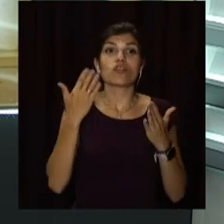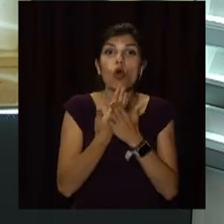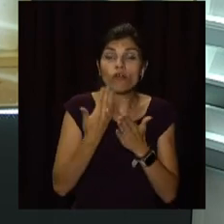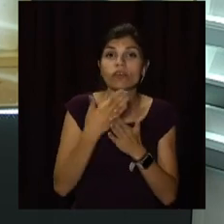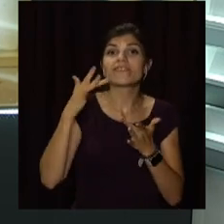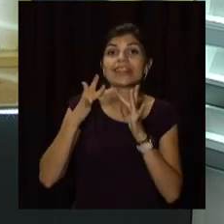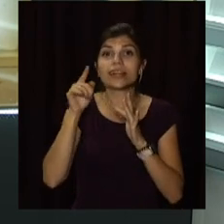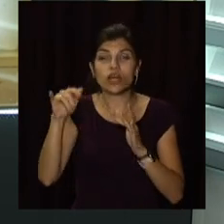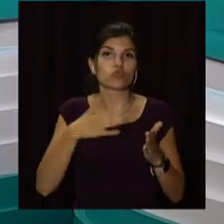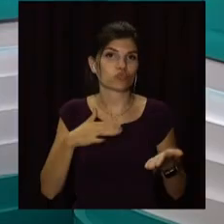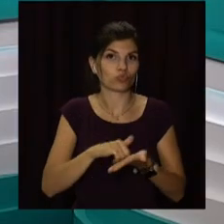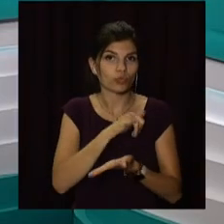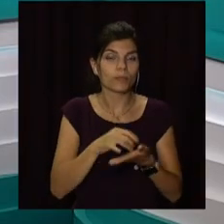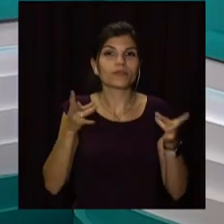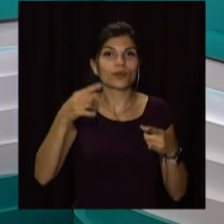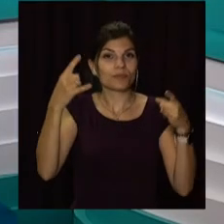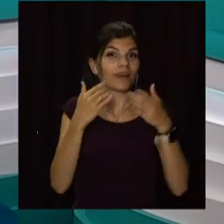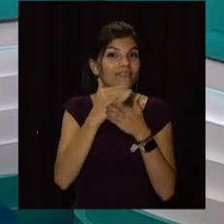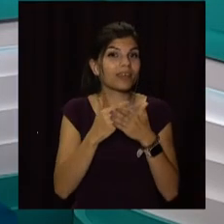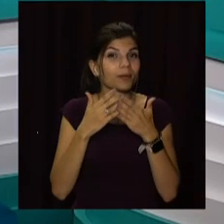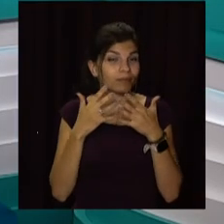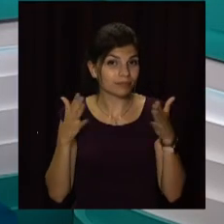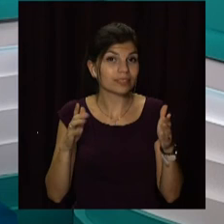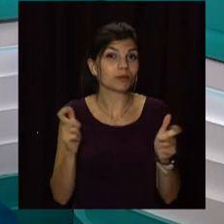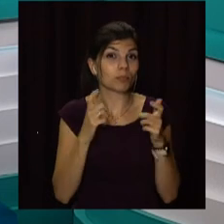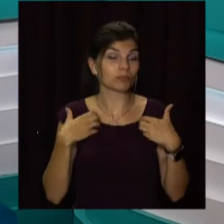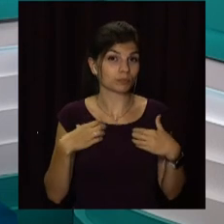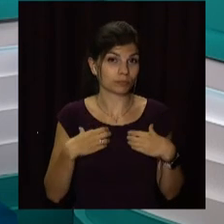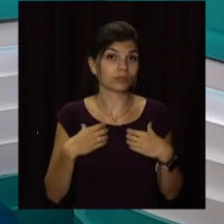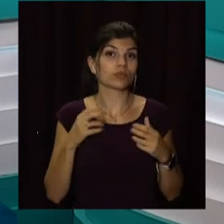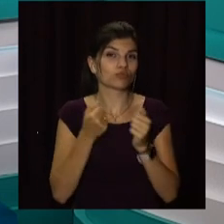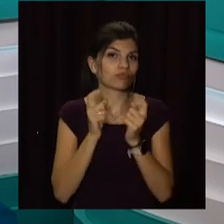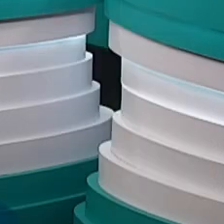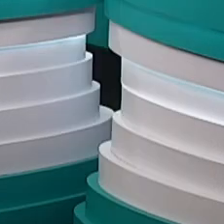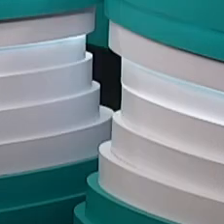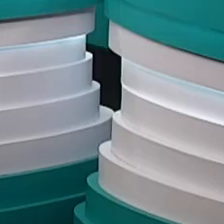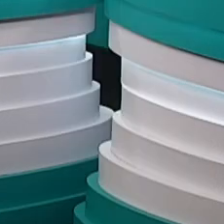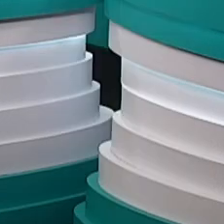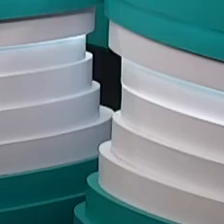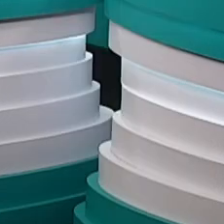нашому YouTube-каналі. Залишайтесь відкритим, бережіть себе та до зустрічі в ефірі.